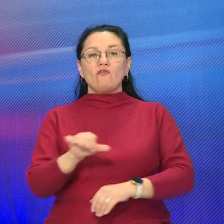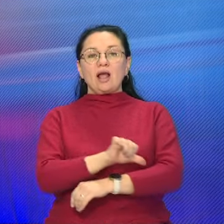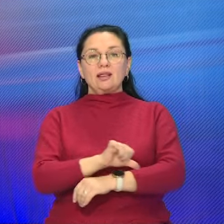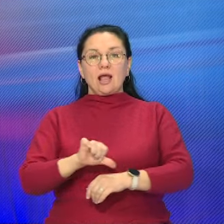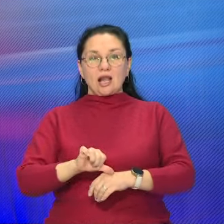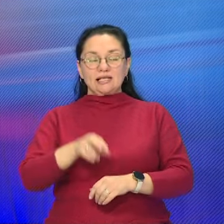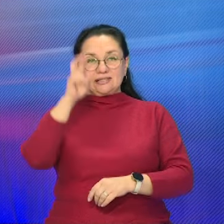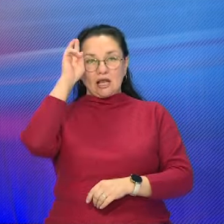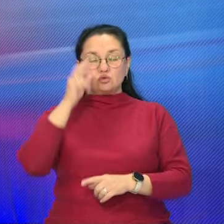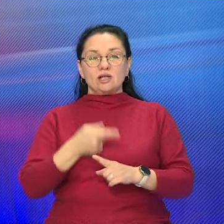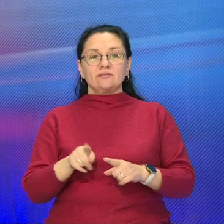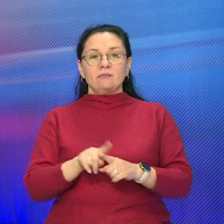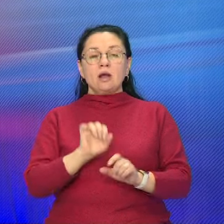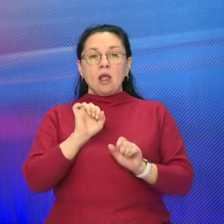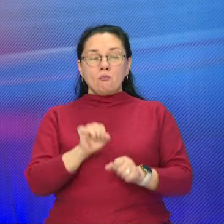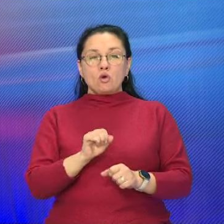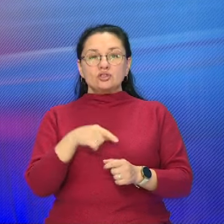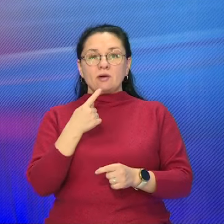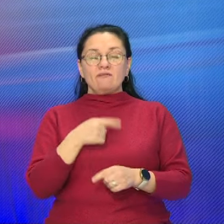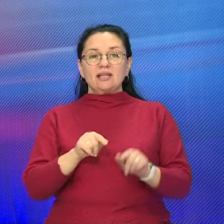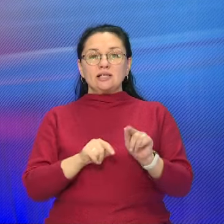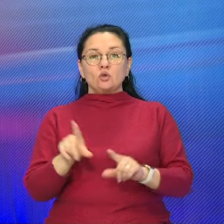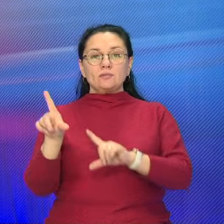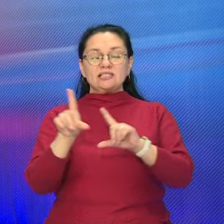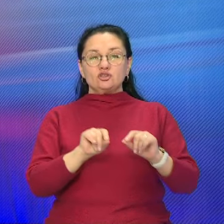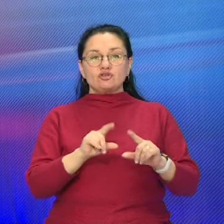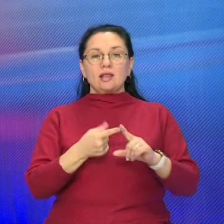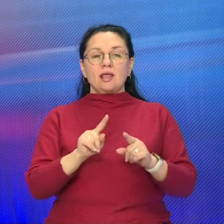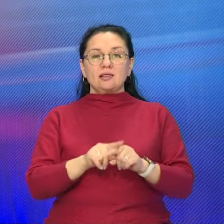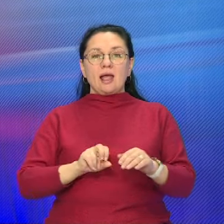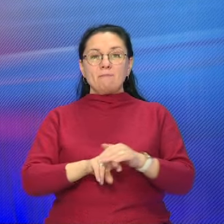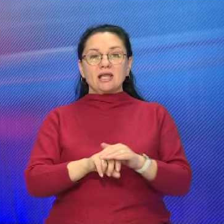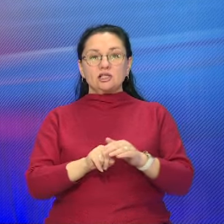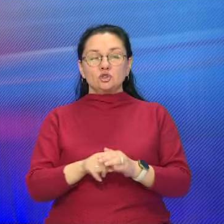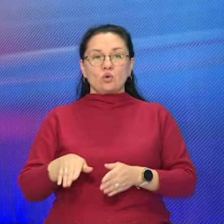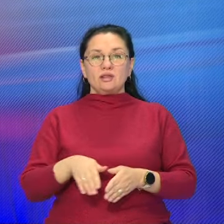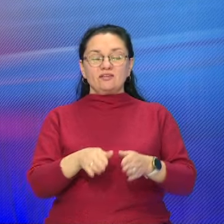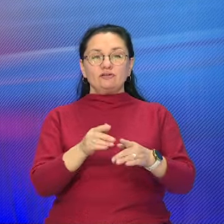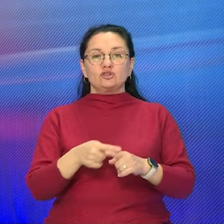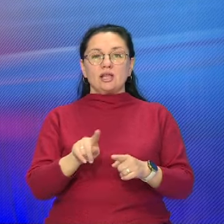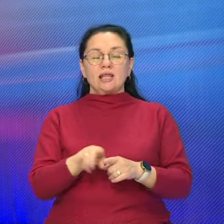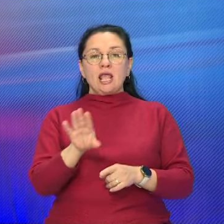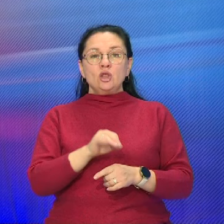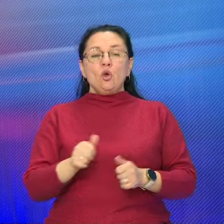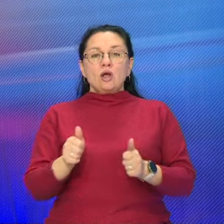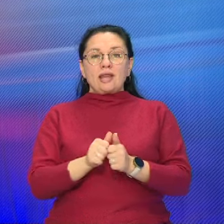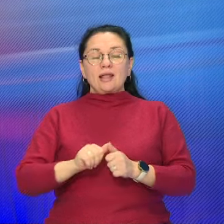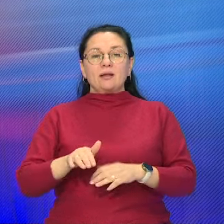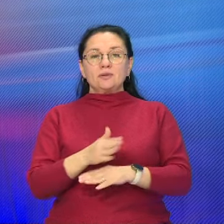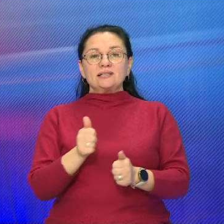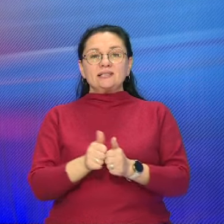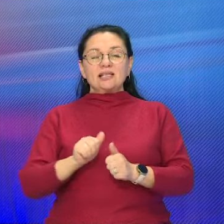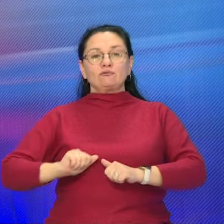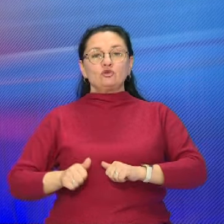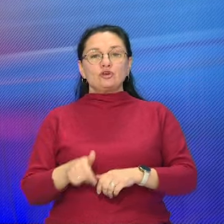границе. Мы можем констатировать некоторое снижение плотности миграционных потоков, но характер действий сопредельных государств Европейского